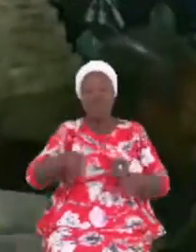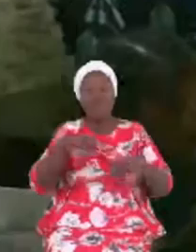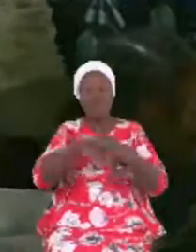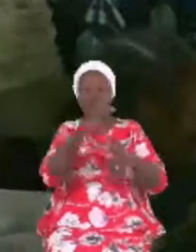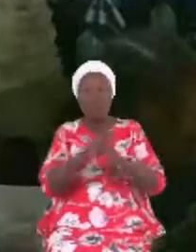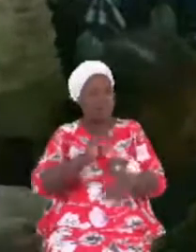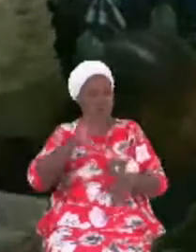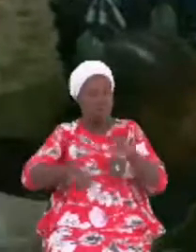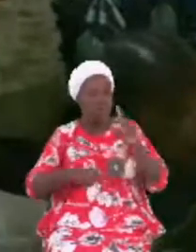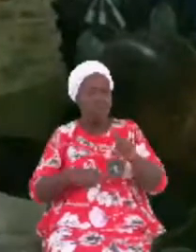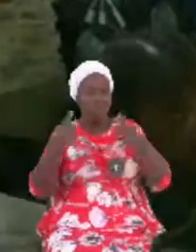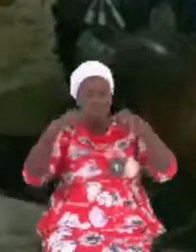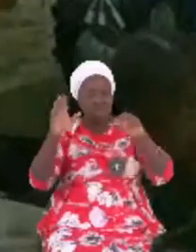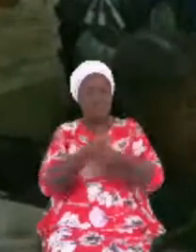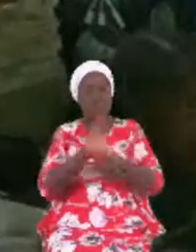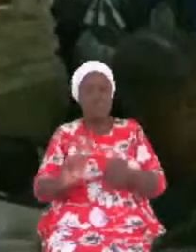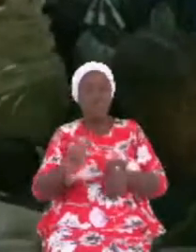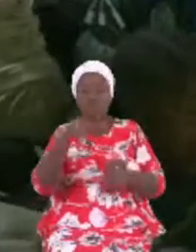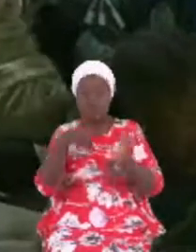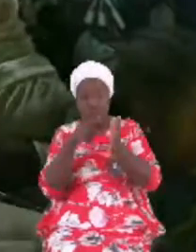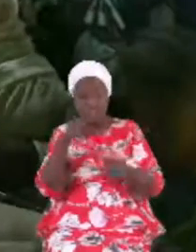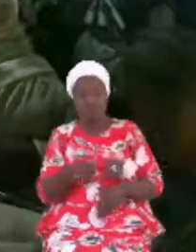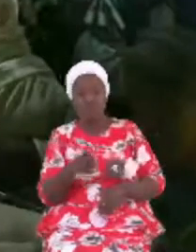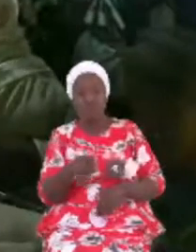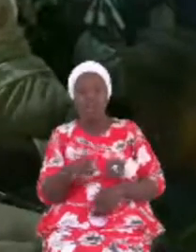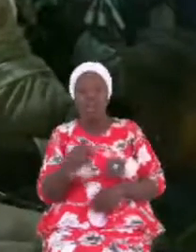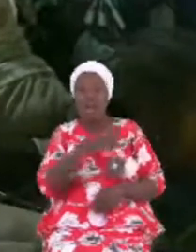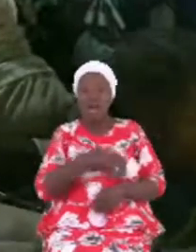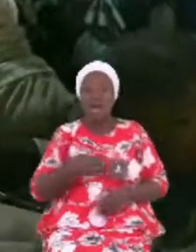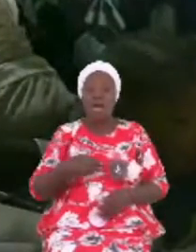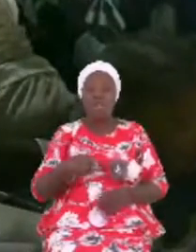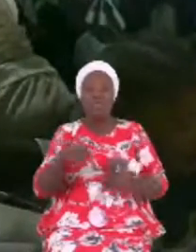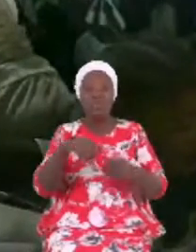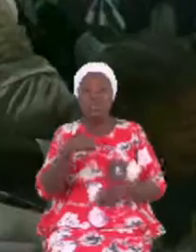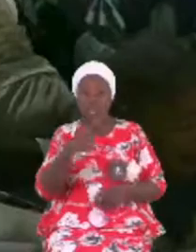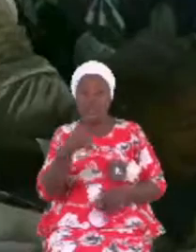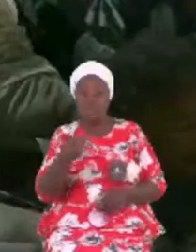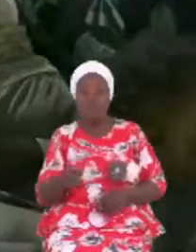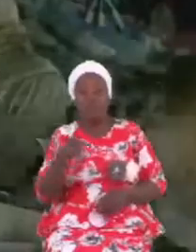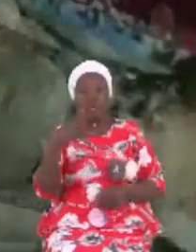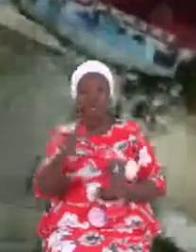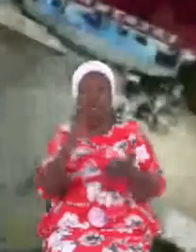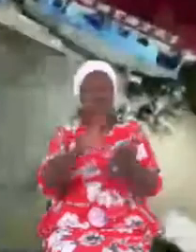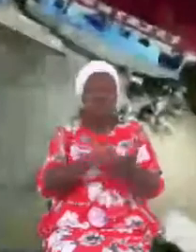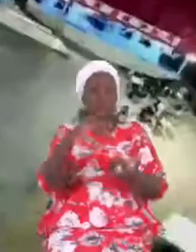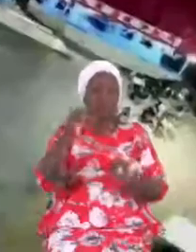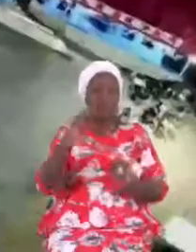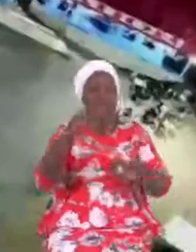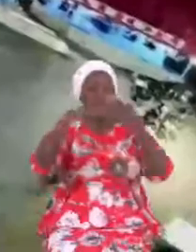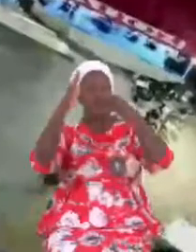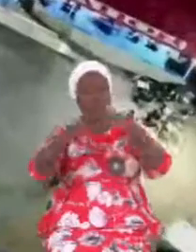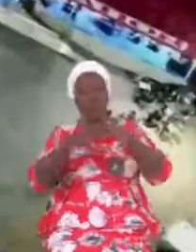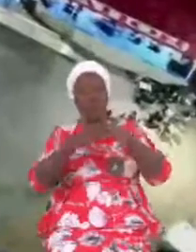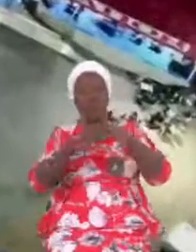je ne pourrais pas réussir à vous montrer et peindre pour vous la gloire du ciel. Est-ce